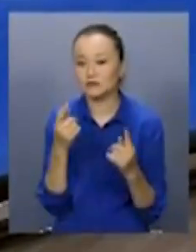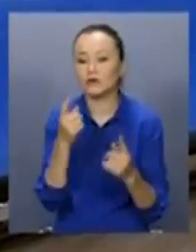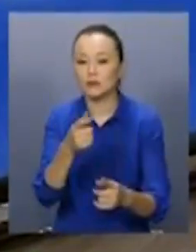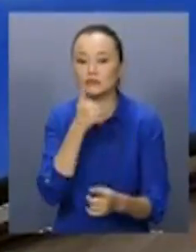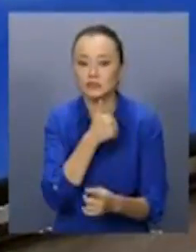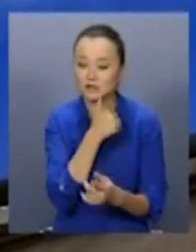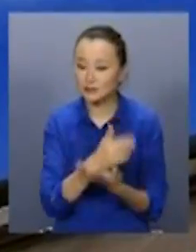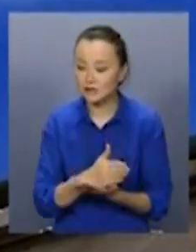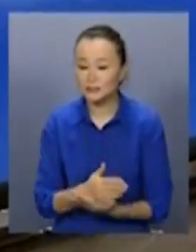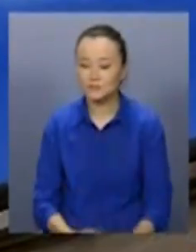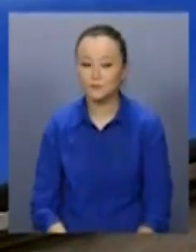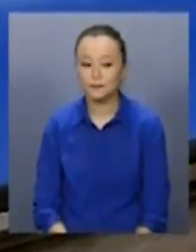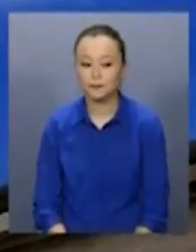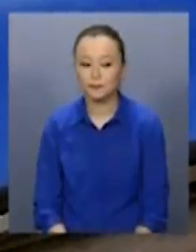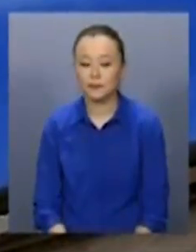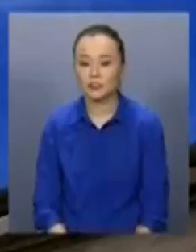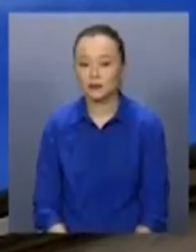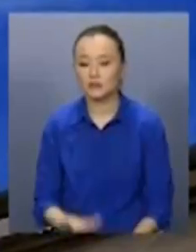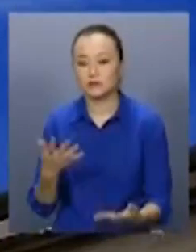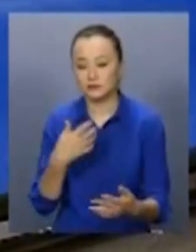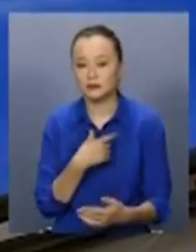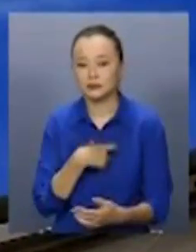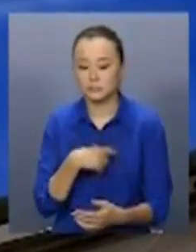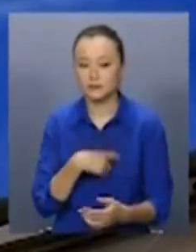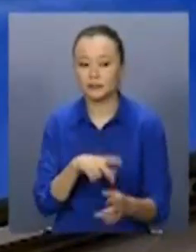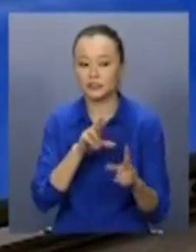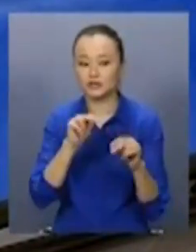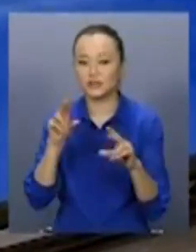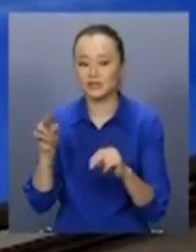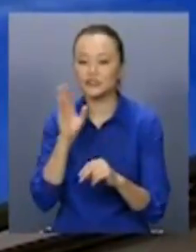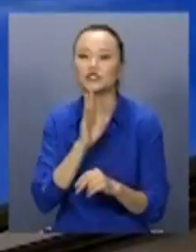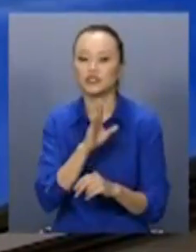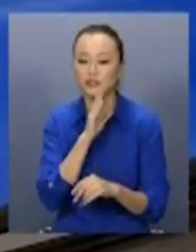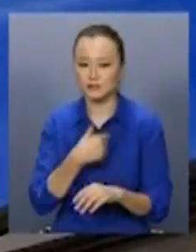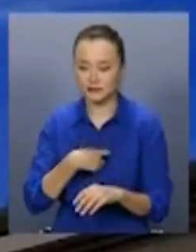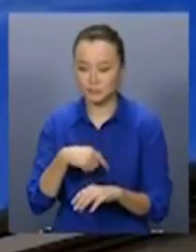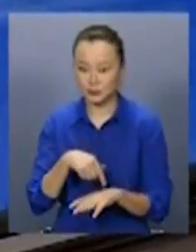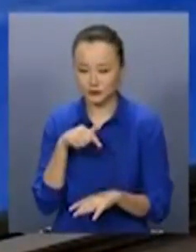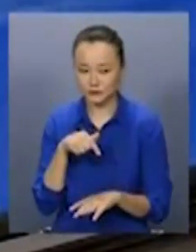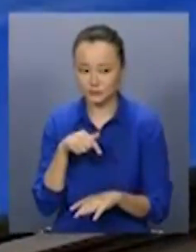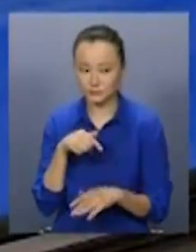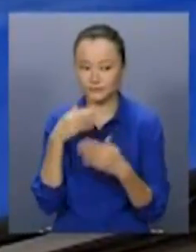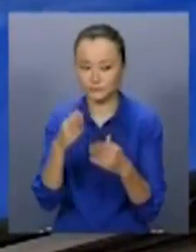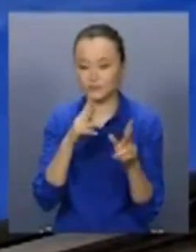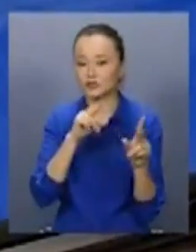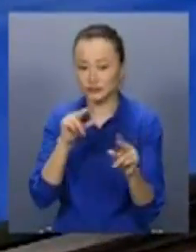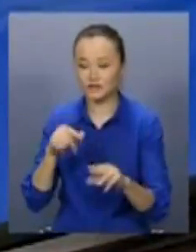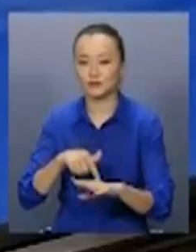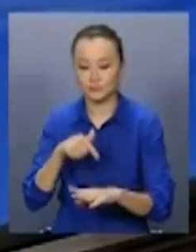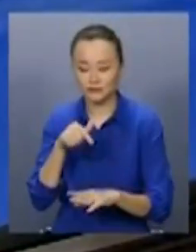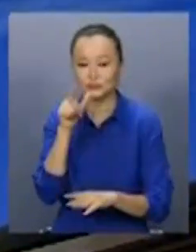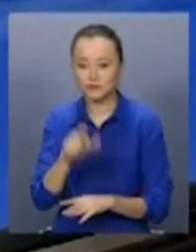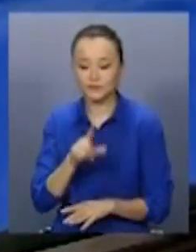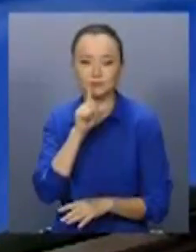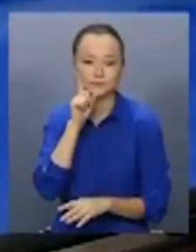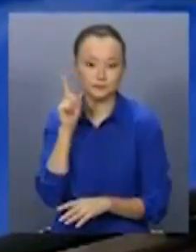құпиясы енді мен өзімді бақытты елмін деп есептеймін. Міне, бақытты болса адам жасарады екен,